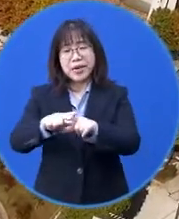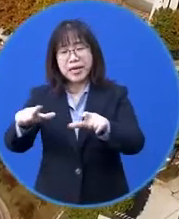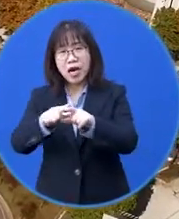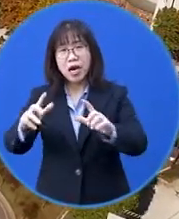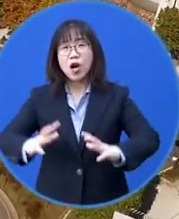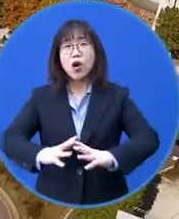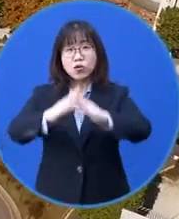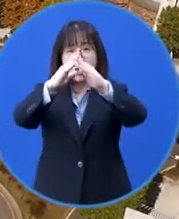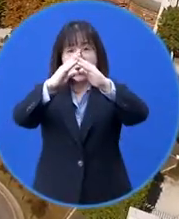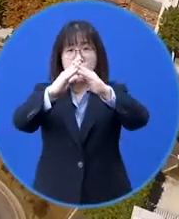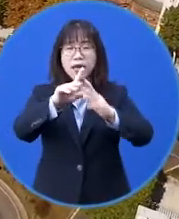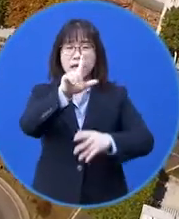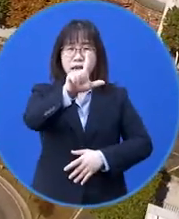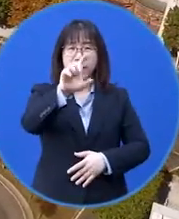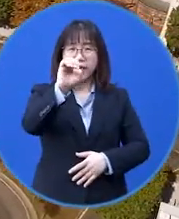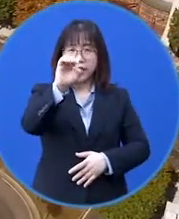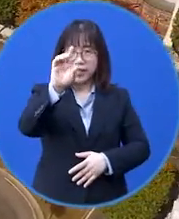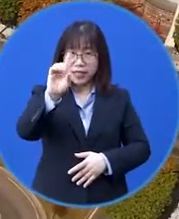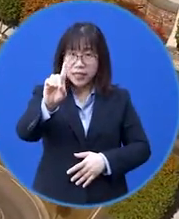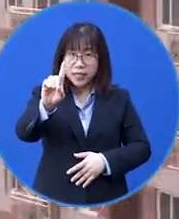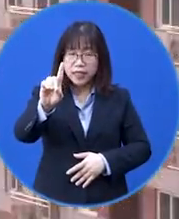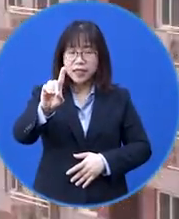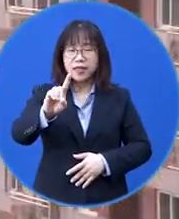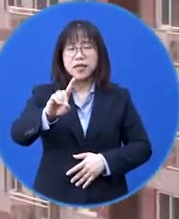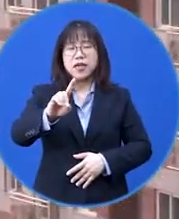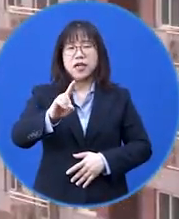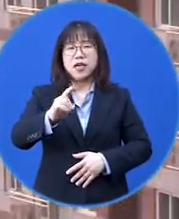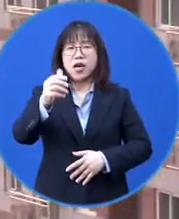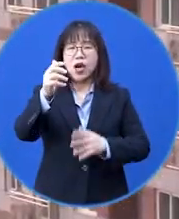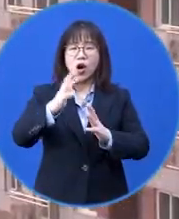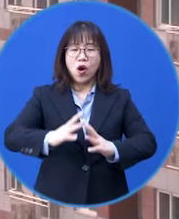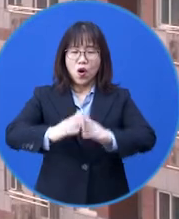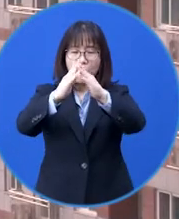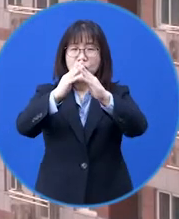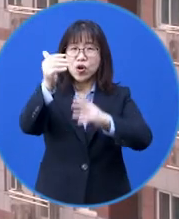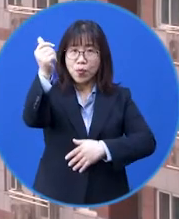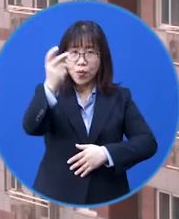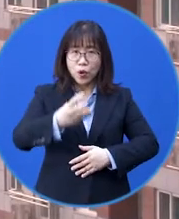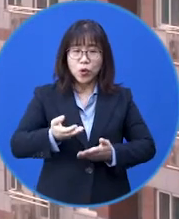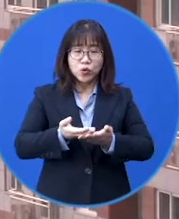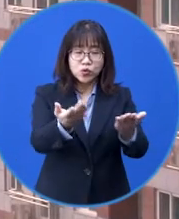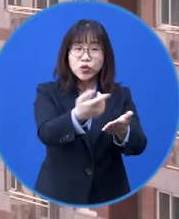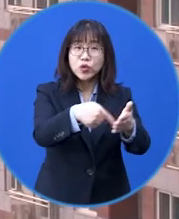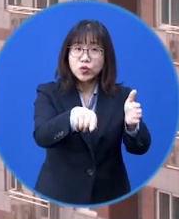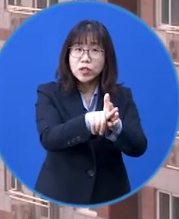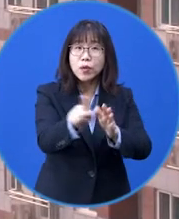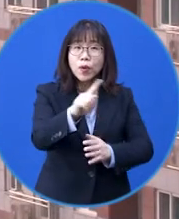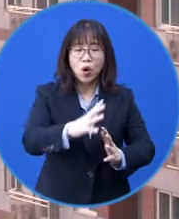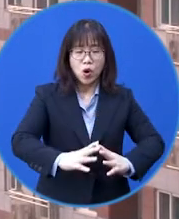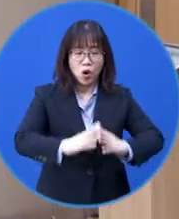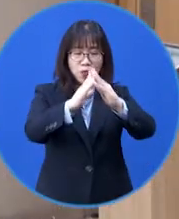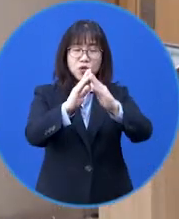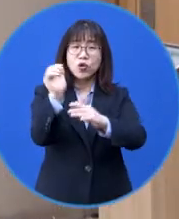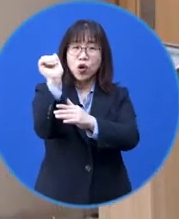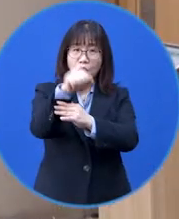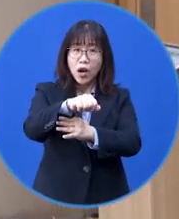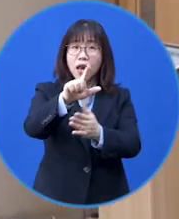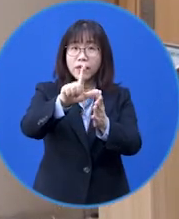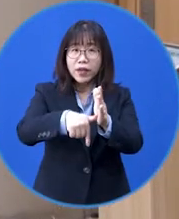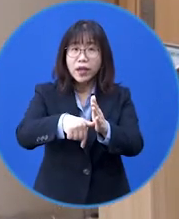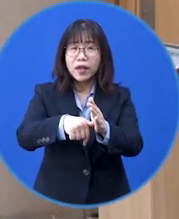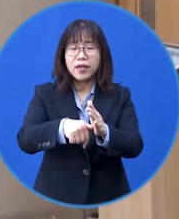강서구는 민간 건축물에도 태양광 LED 건물 번호판 설치를 확대하기 위해 지난 3월부터 건축허가